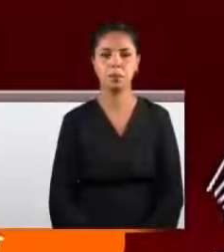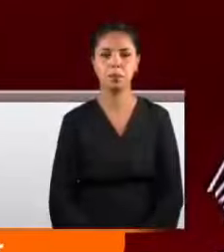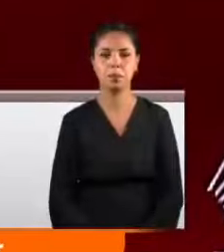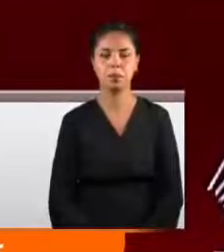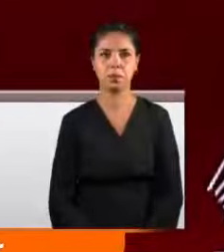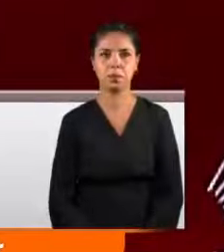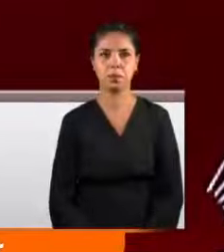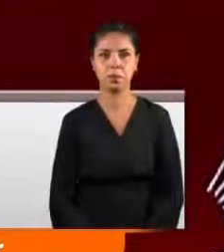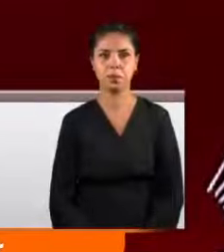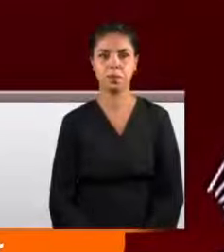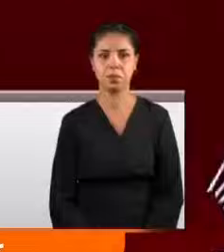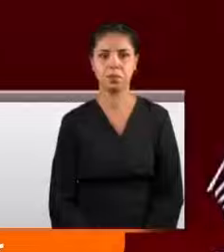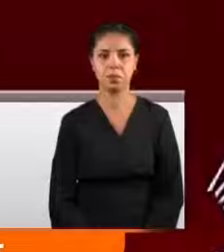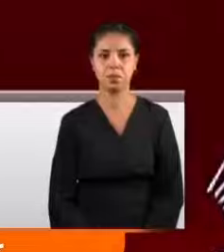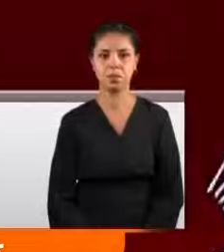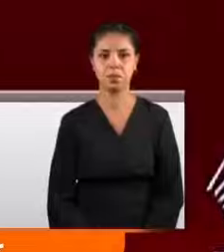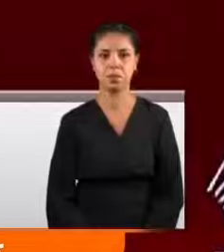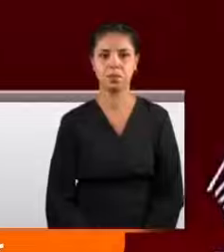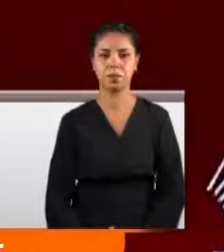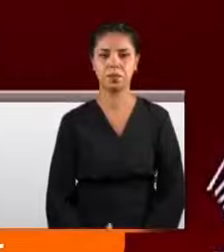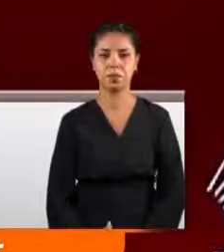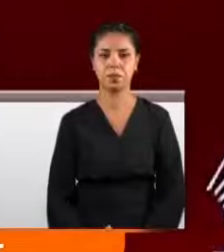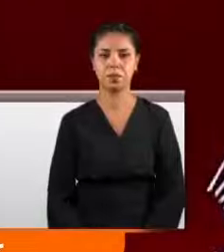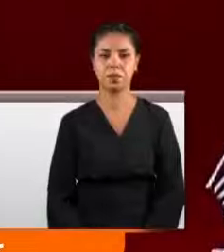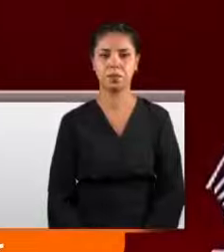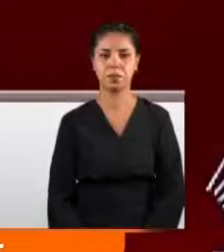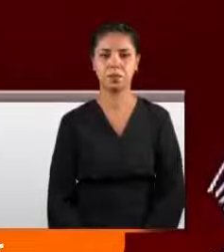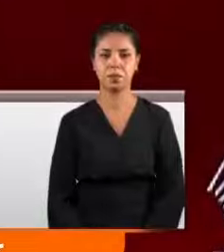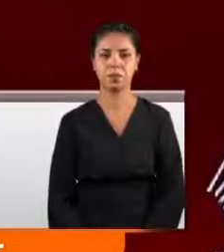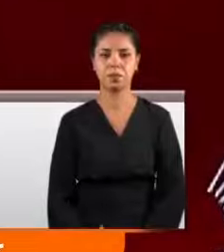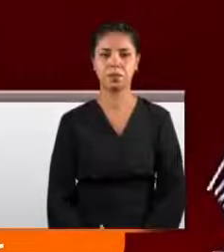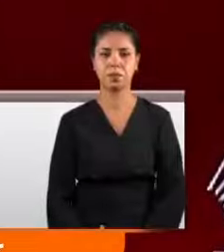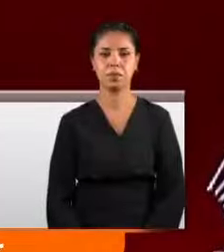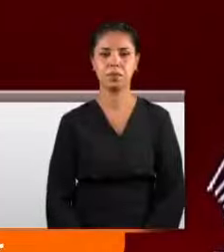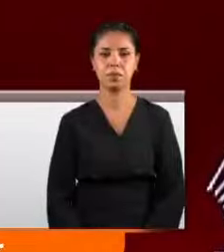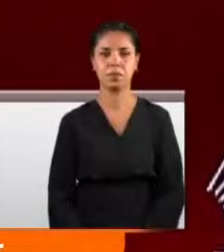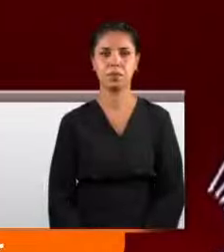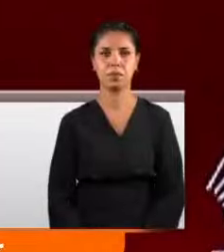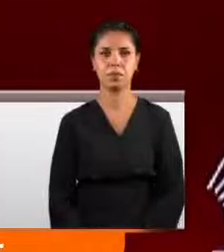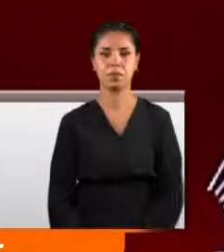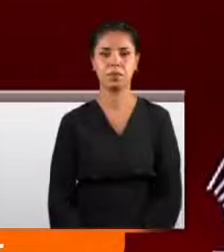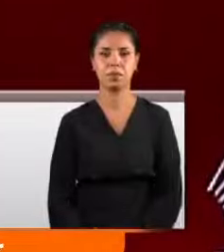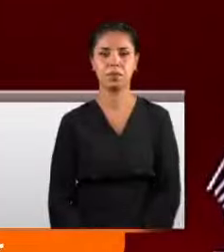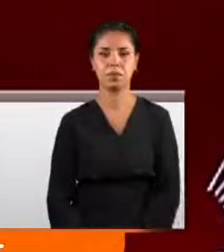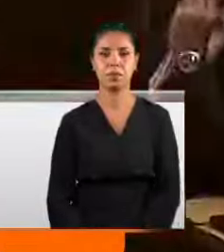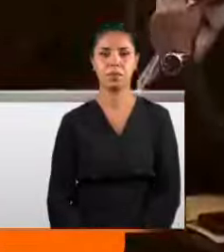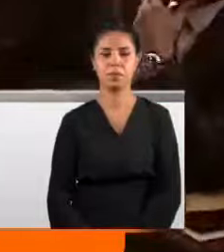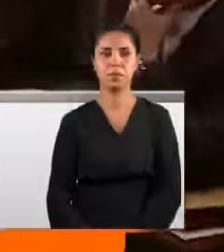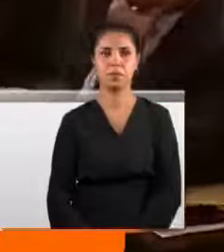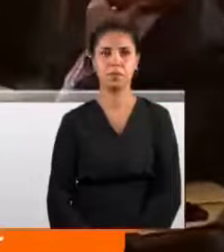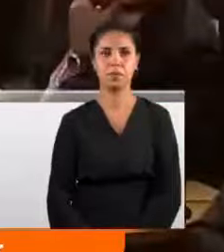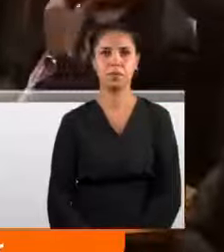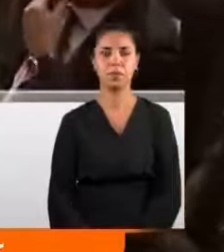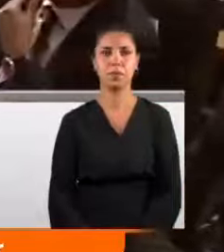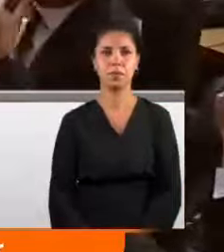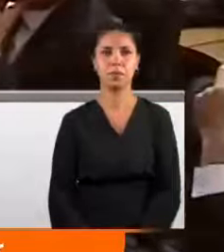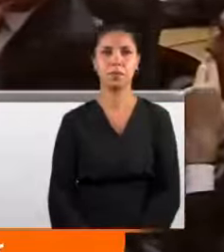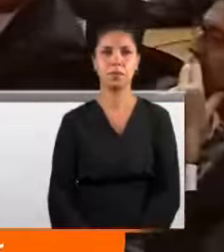genel başkanlarımız eksik olmasınlar. Sayın Murat Karayalçın, Sayın Hikmet Çetin ve Sayın Altan Öğmen. Her